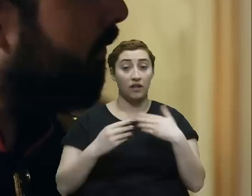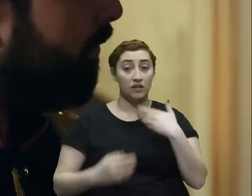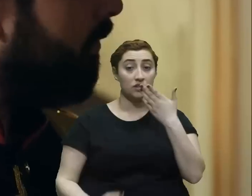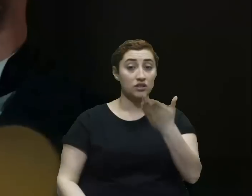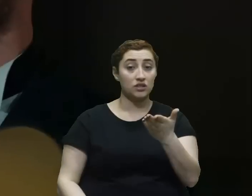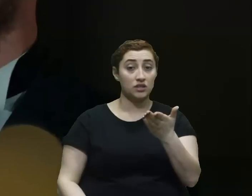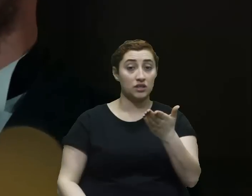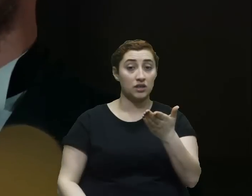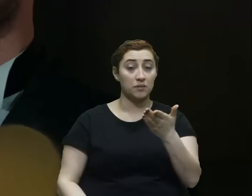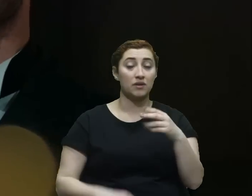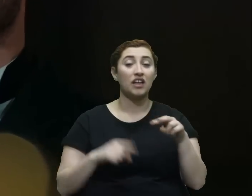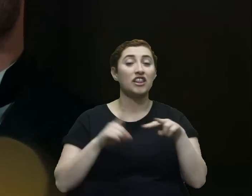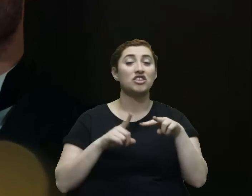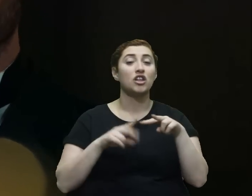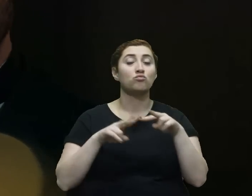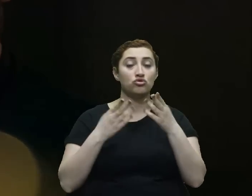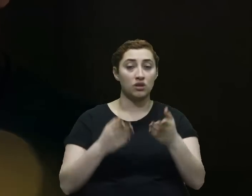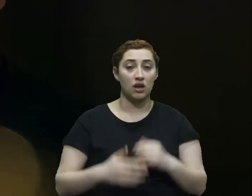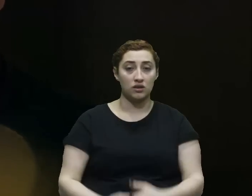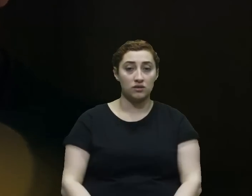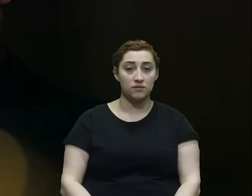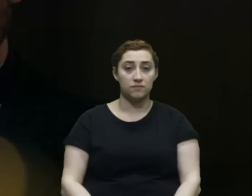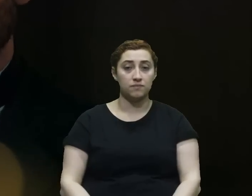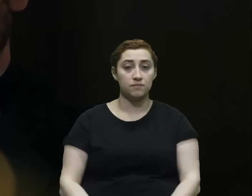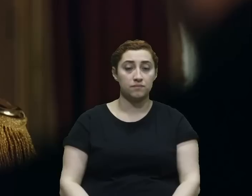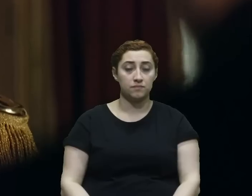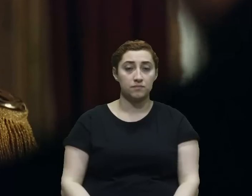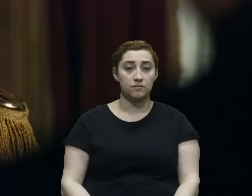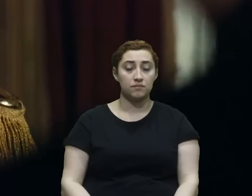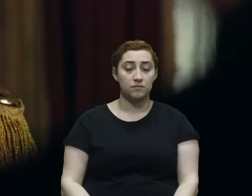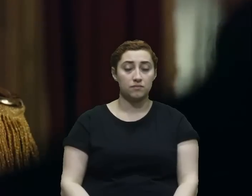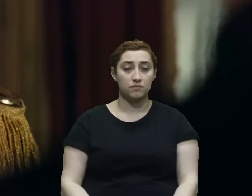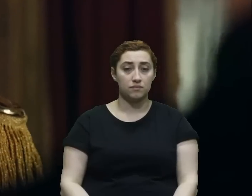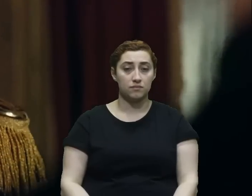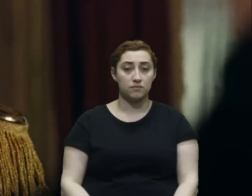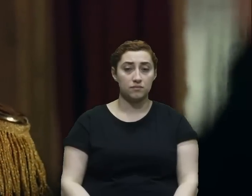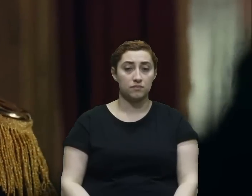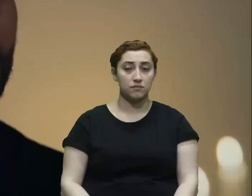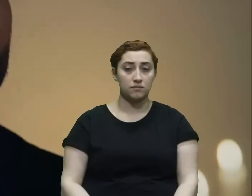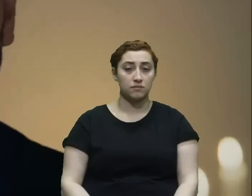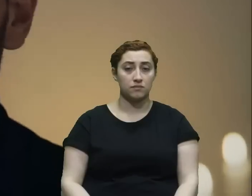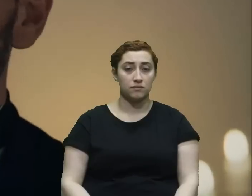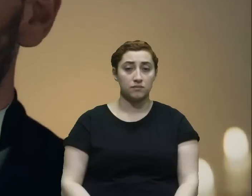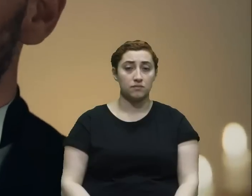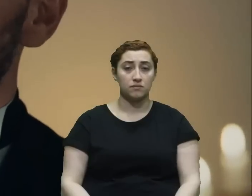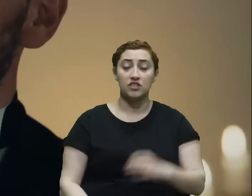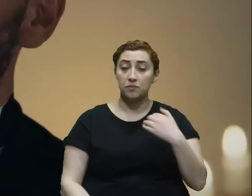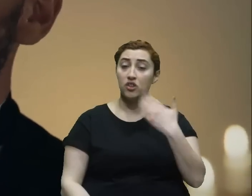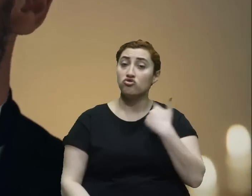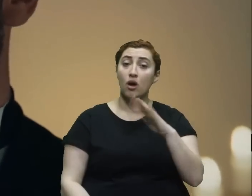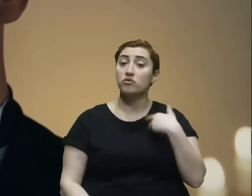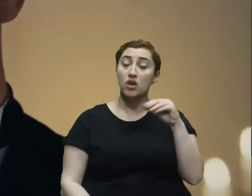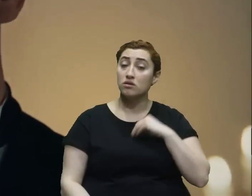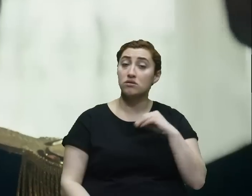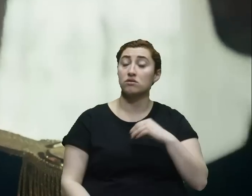Tanıştırayım. Nijat Muhtar. Nijat, Nedim'i başıyla selamladı. Hiç çağırmayacaksın